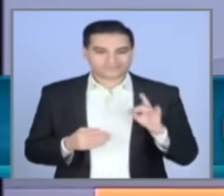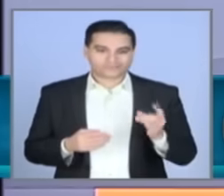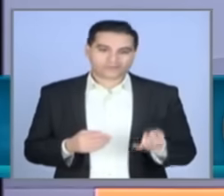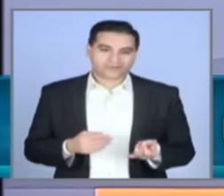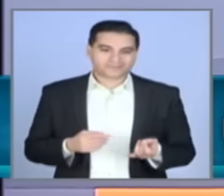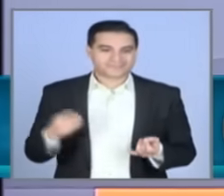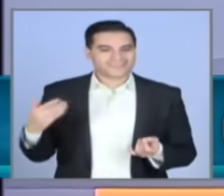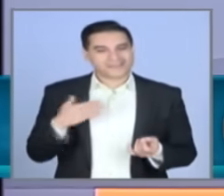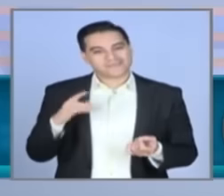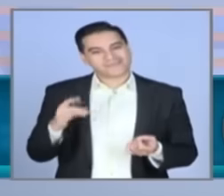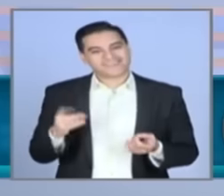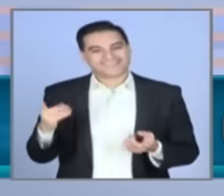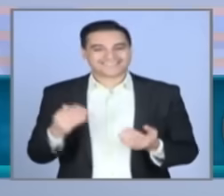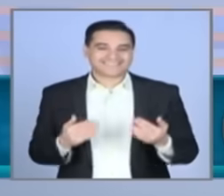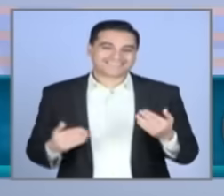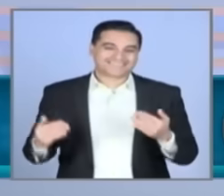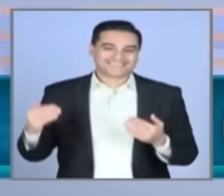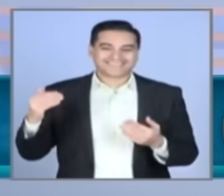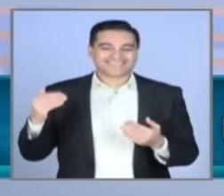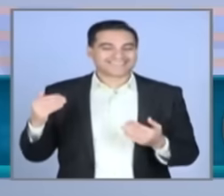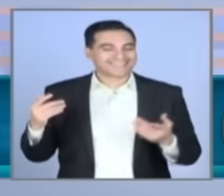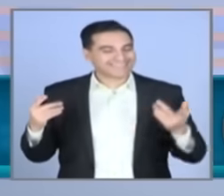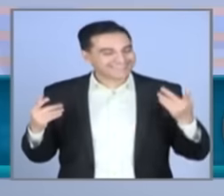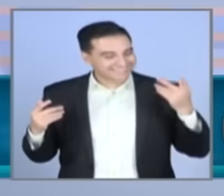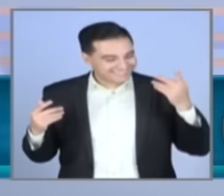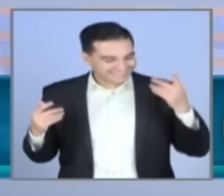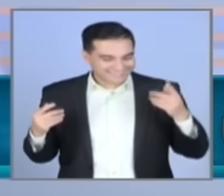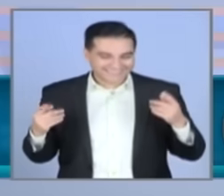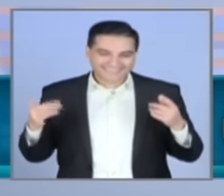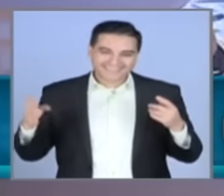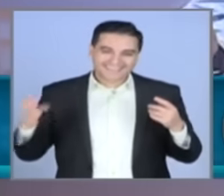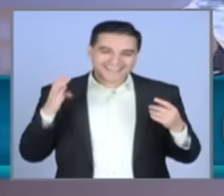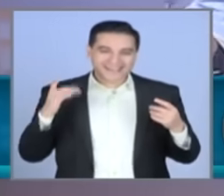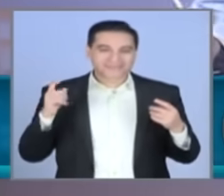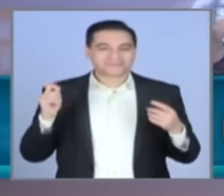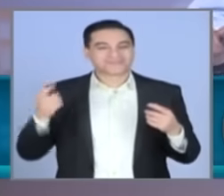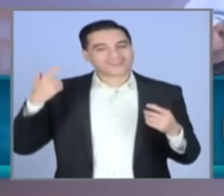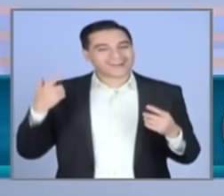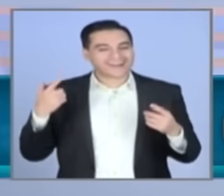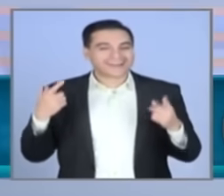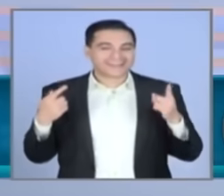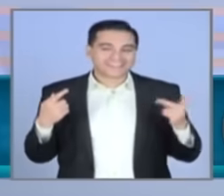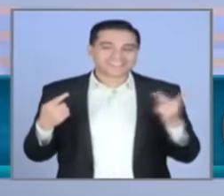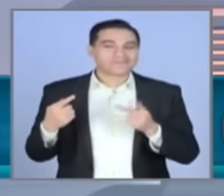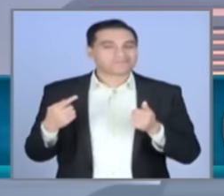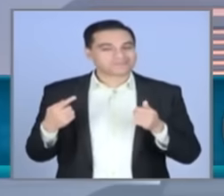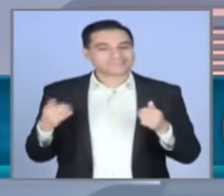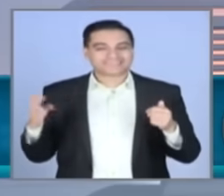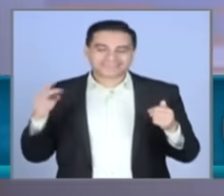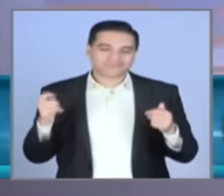150. للاسف الشديد اجابه كانت عندكم انتوا الاثنين، ولكن بسنت كنت اسرع. برافو عليكي، الهدف